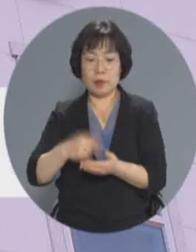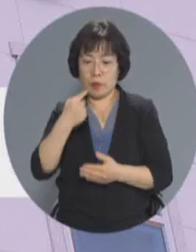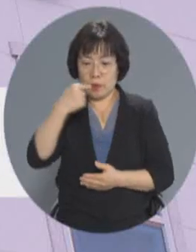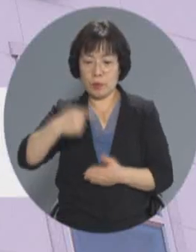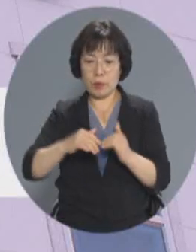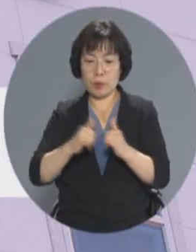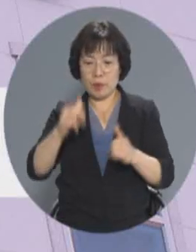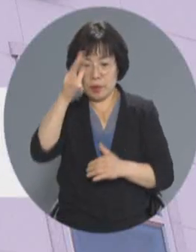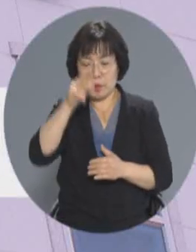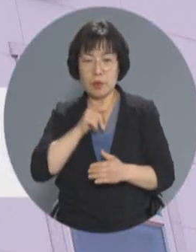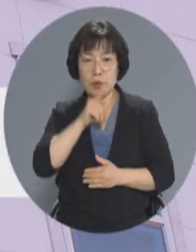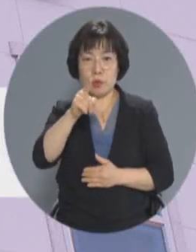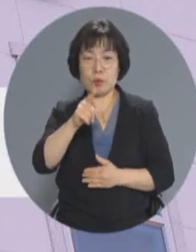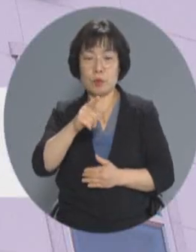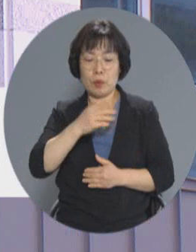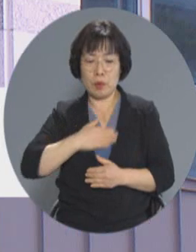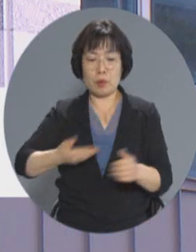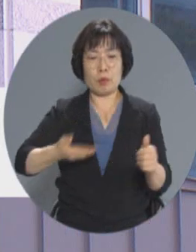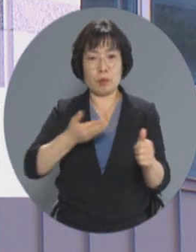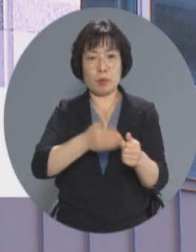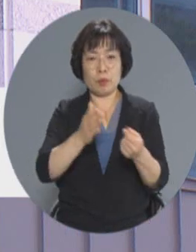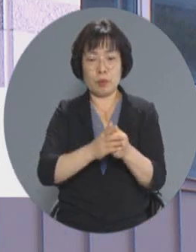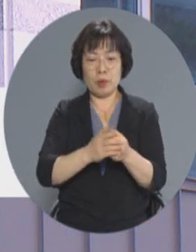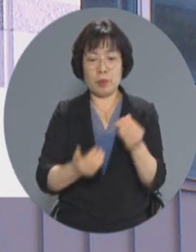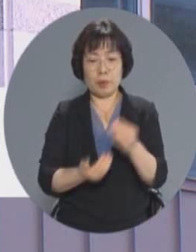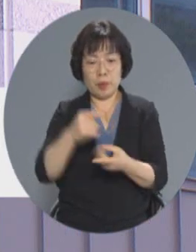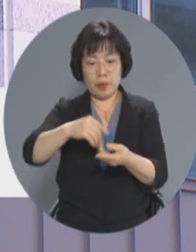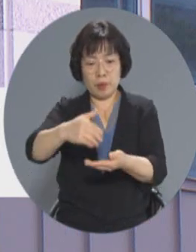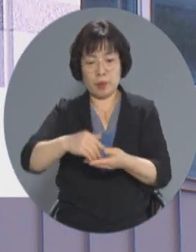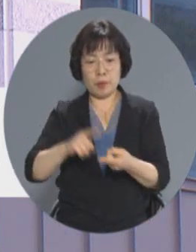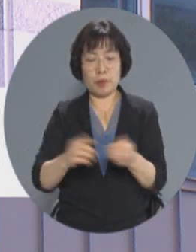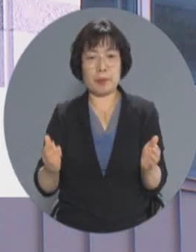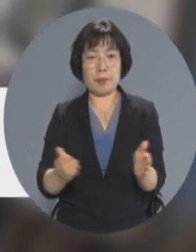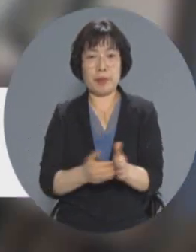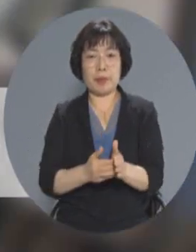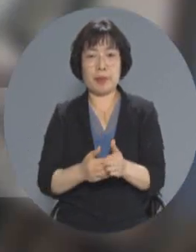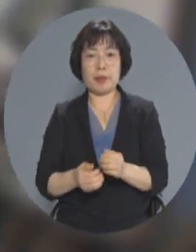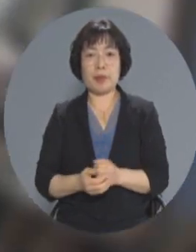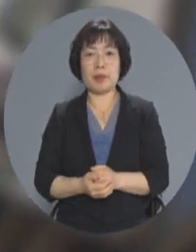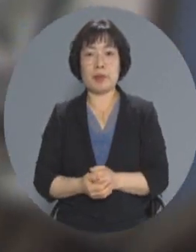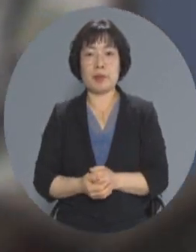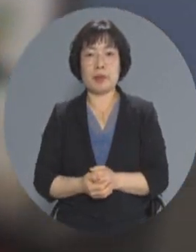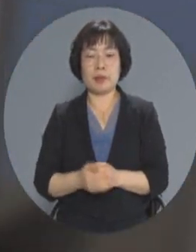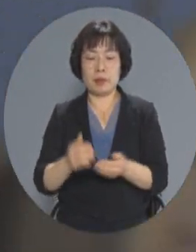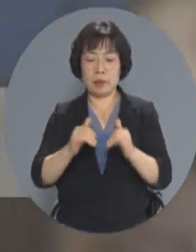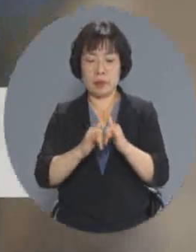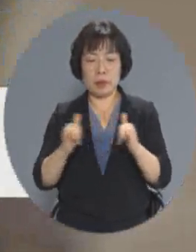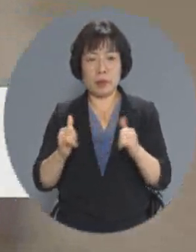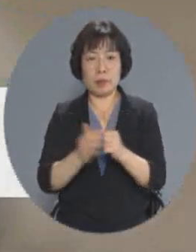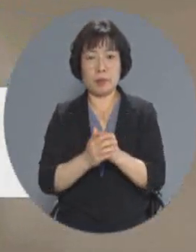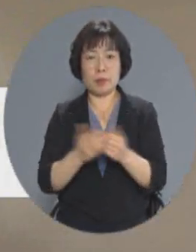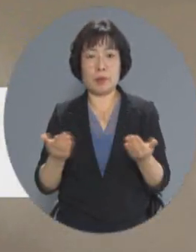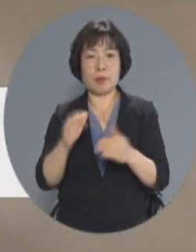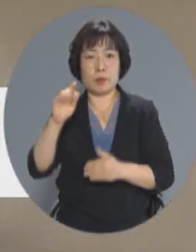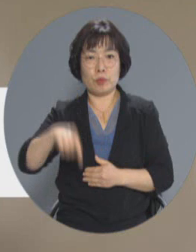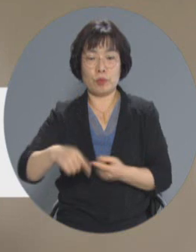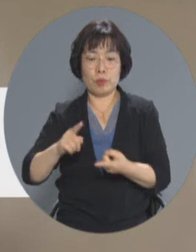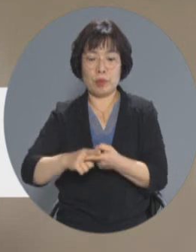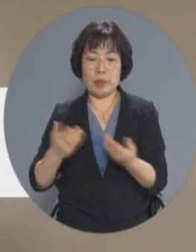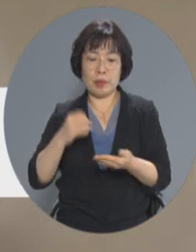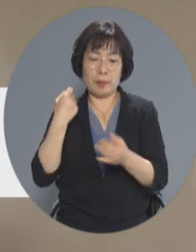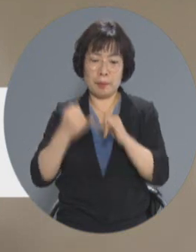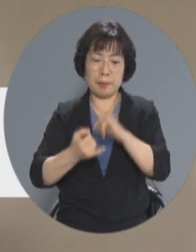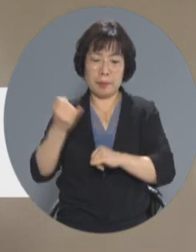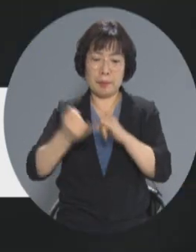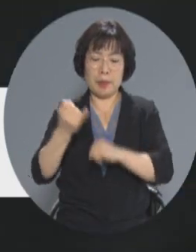신고자들이 경찰 신고 의사를 밝힘에 따라 사건을 종결했다고 해명했습니다. 신고자들은 당시 고용노동부가 임금